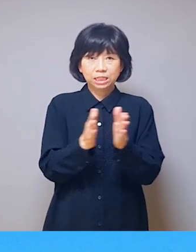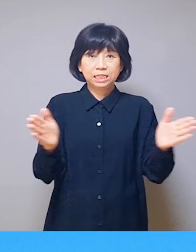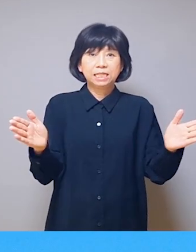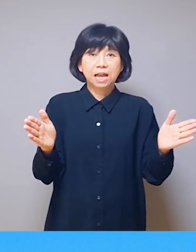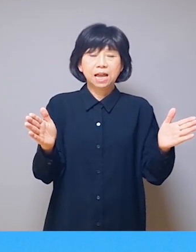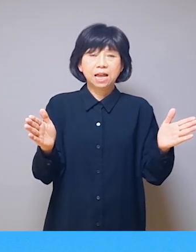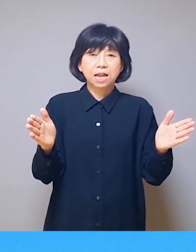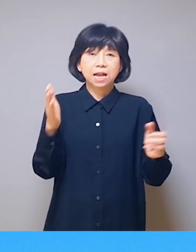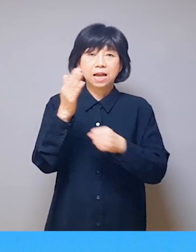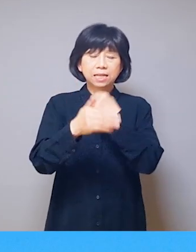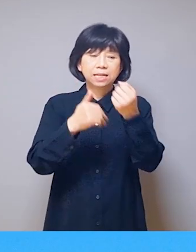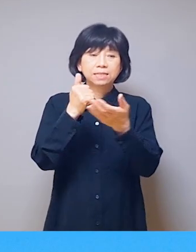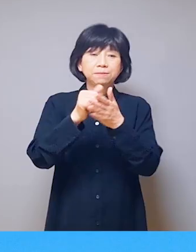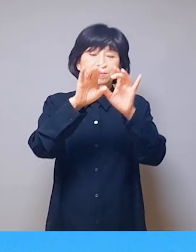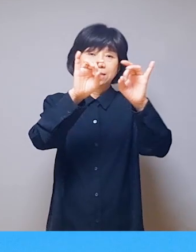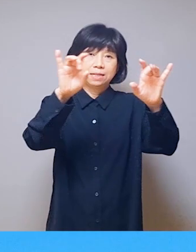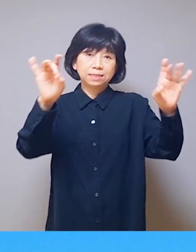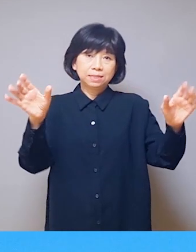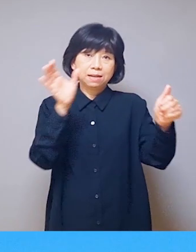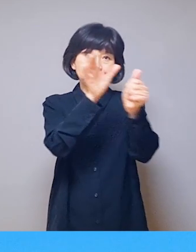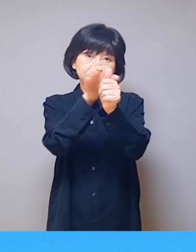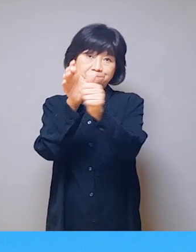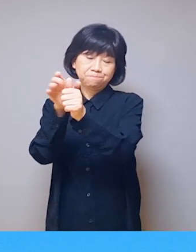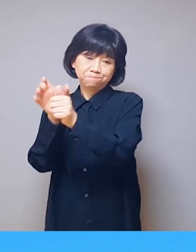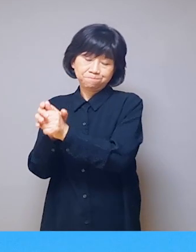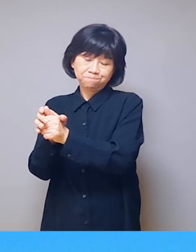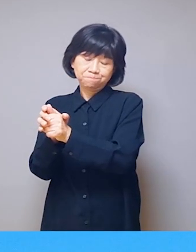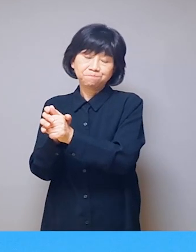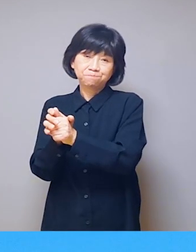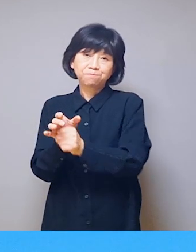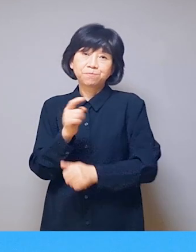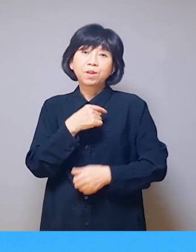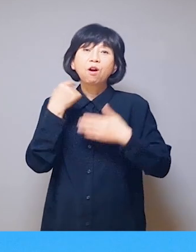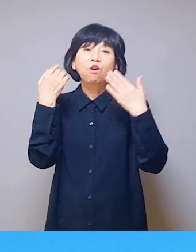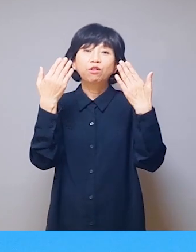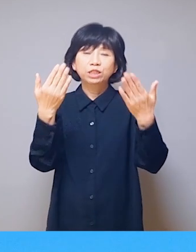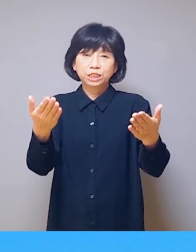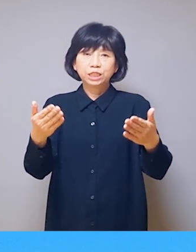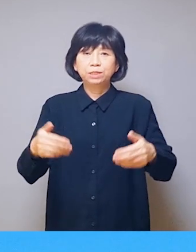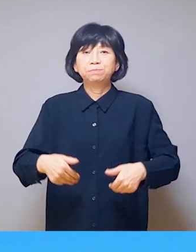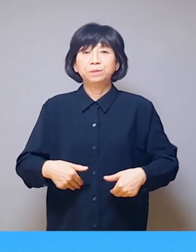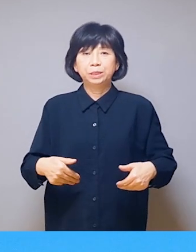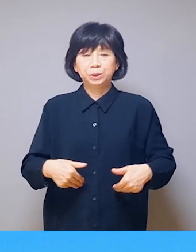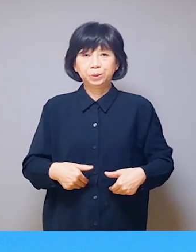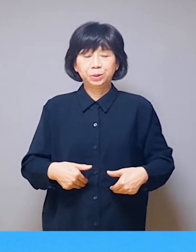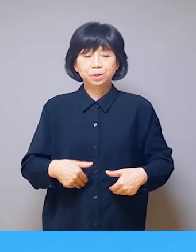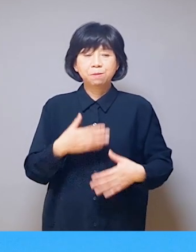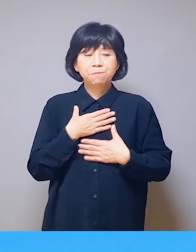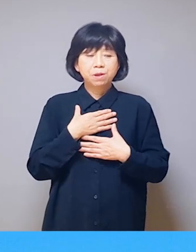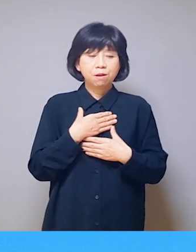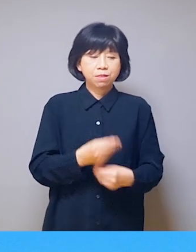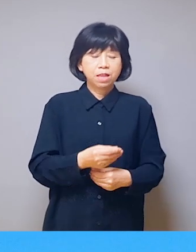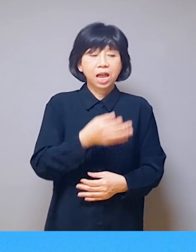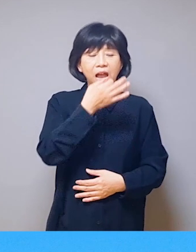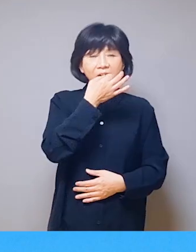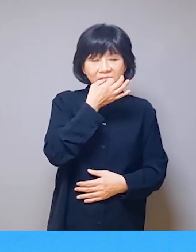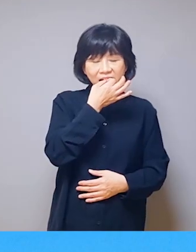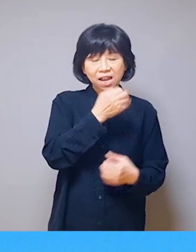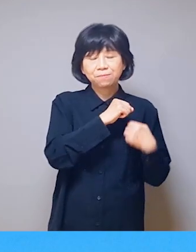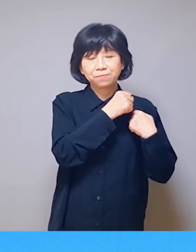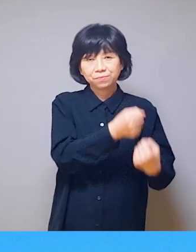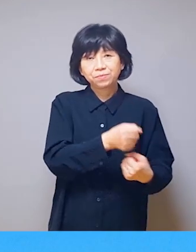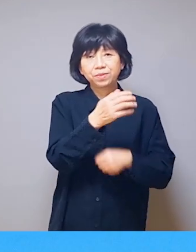각자 고유한 사명이 있는 거예요. 또 하나는 그 길은 헌신으로 걸어가야 한다는 거죠. 자신의 편안함과 욕심을 내려놓고 하나님의